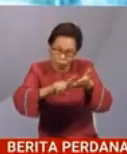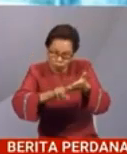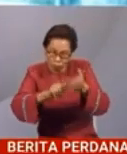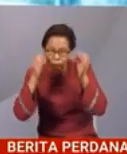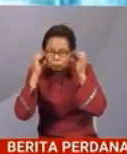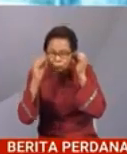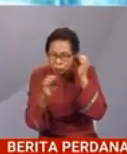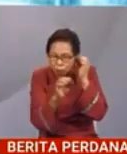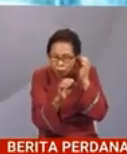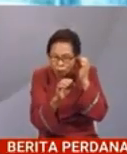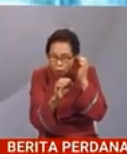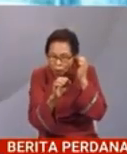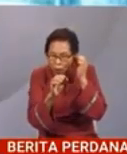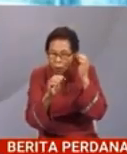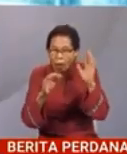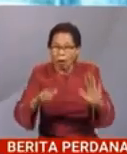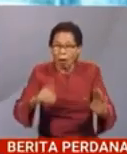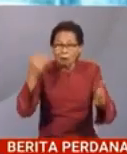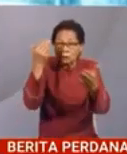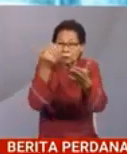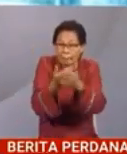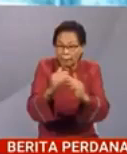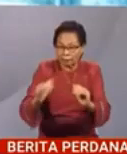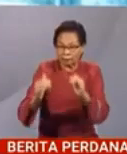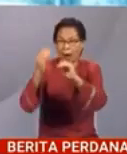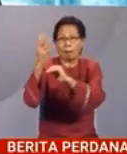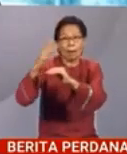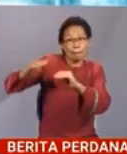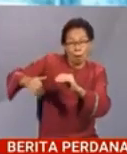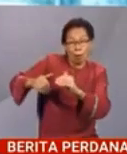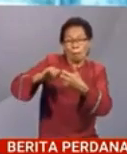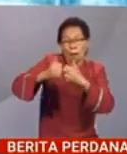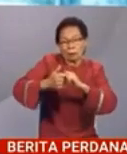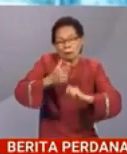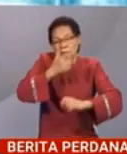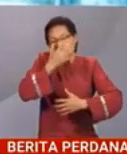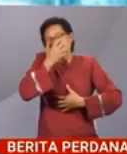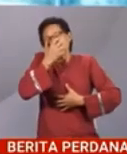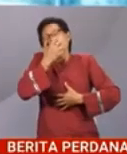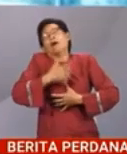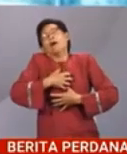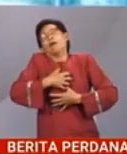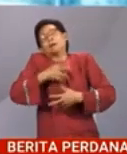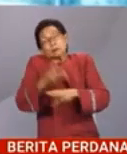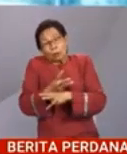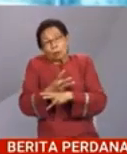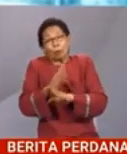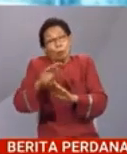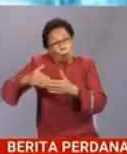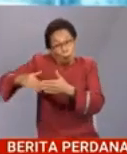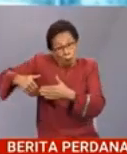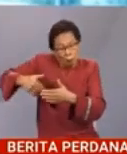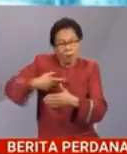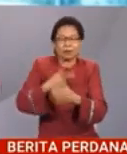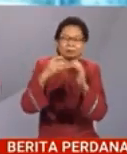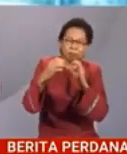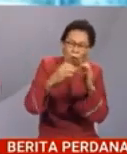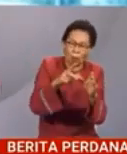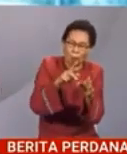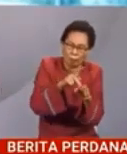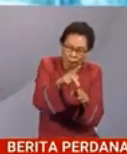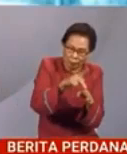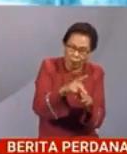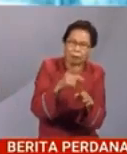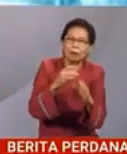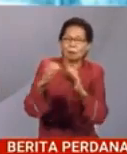memastikan sebelum mereka sampai ke tahap yang empat, iaitu masalah pernafasan yang teruk, kita akan berkomunikasi, pakar-pakar